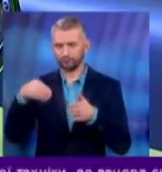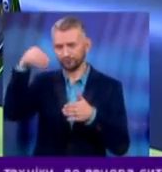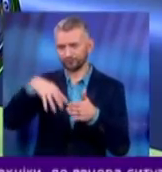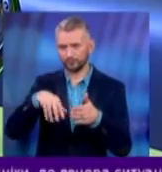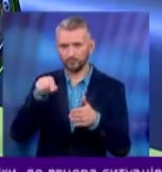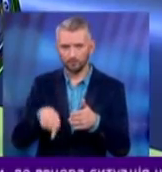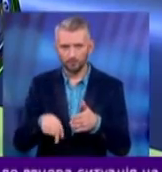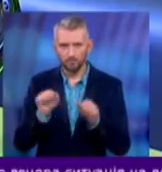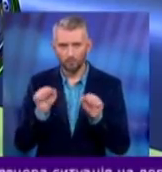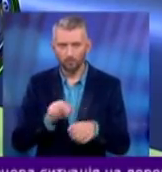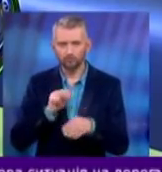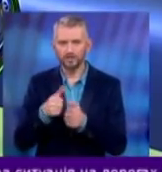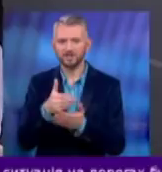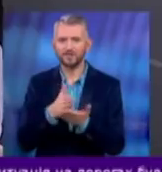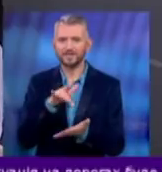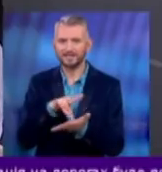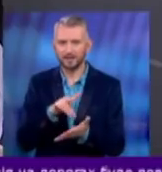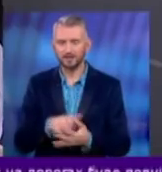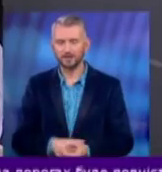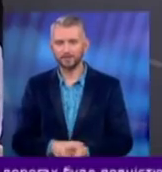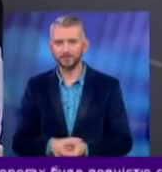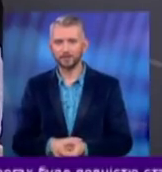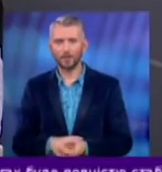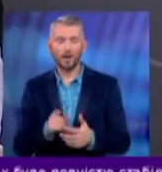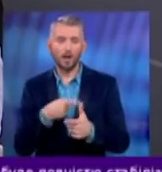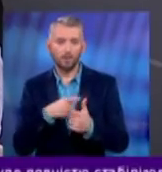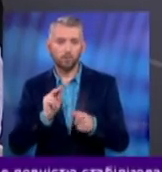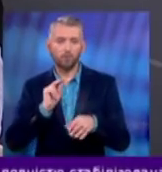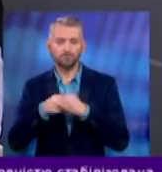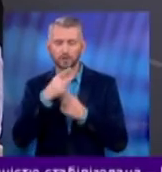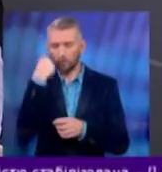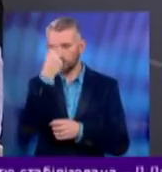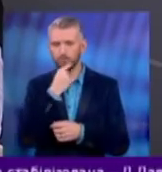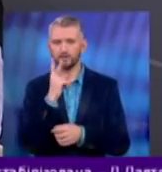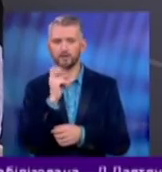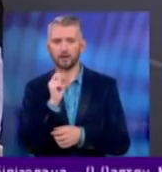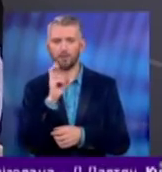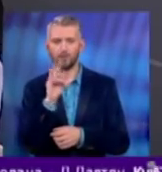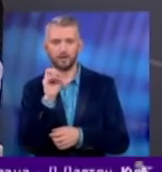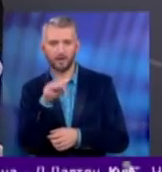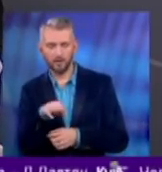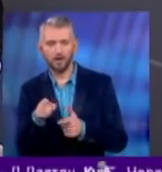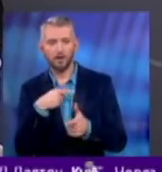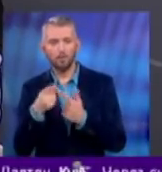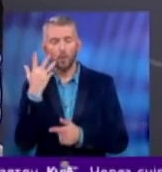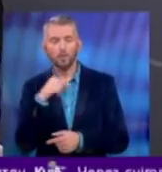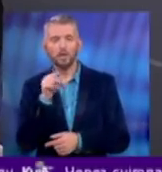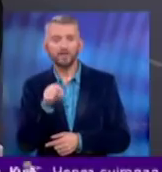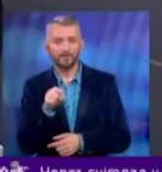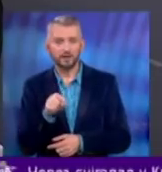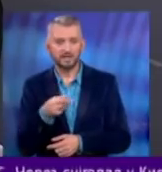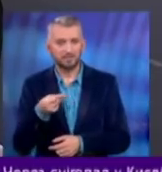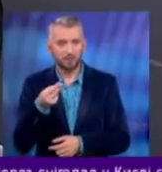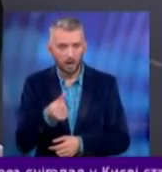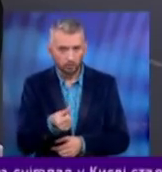показники через сервісні центри, або ж через особистий кабінет. Або ж коли ви